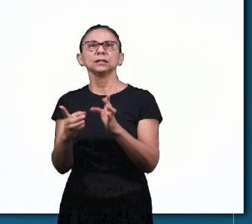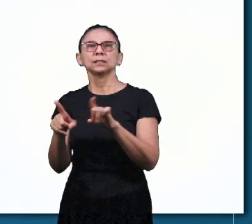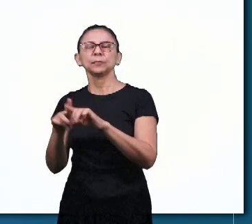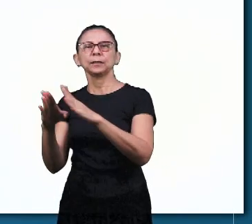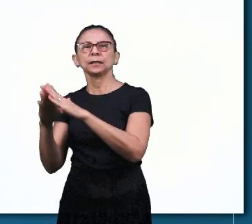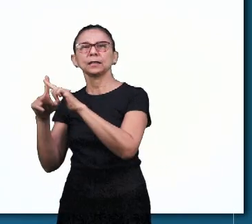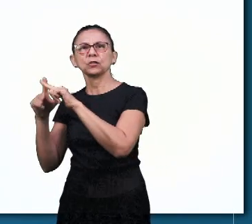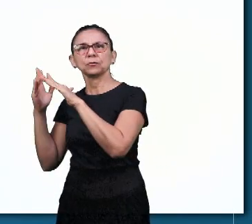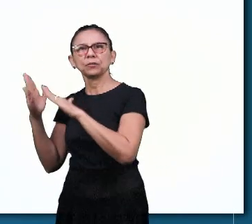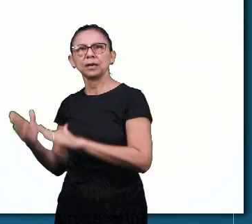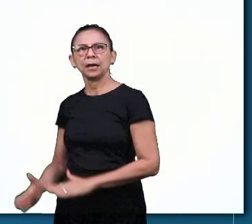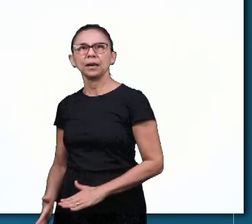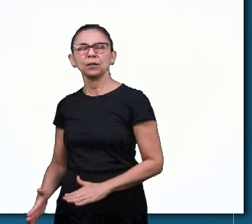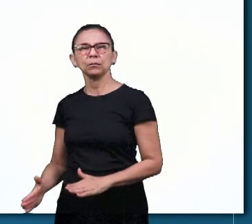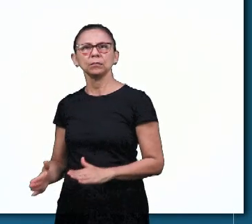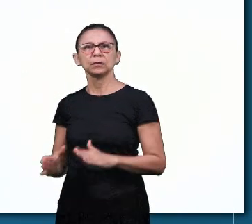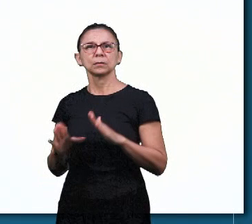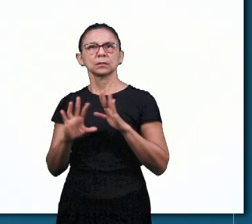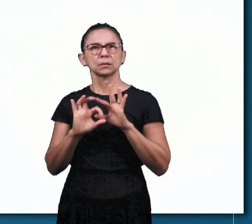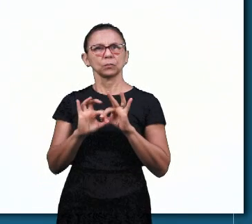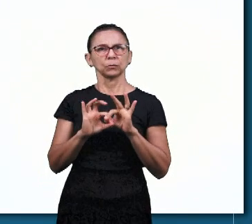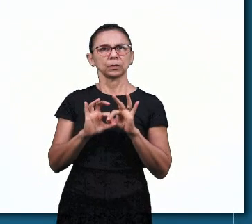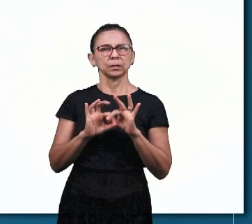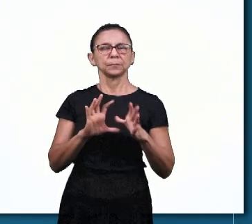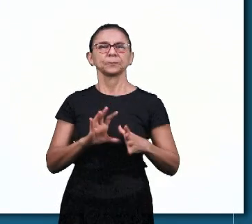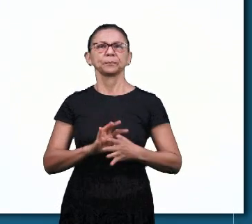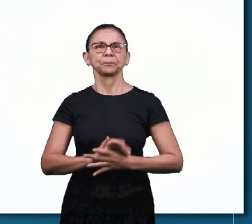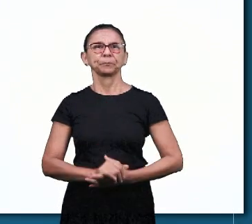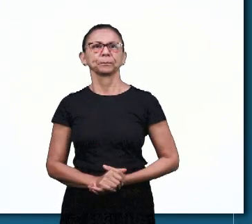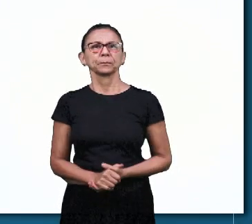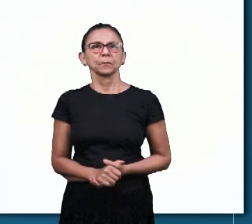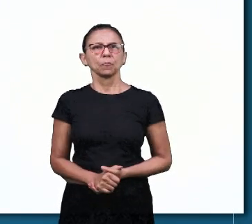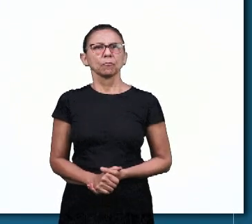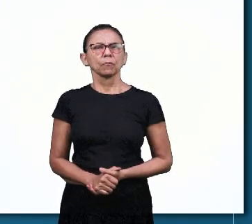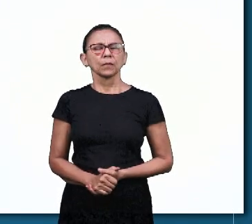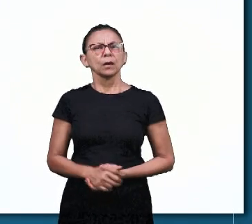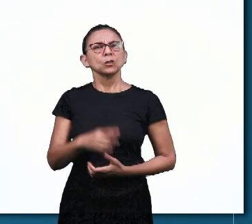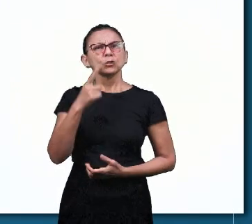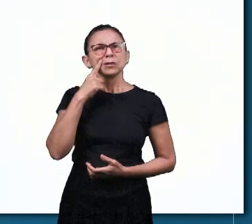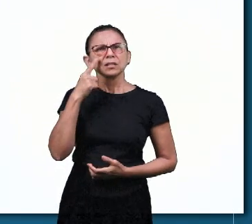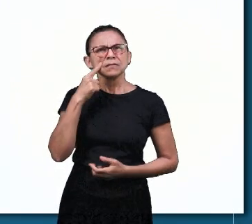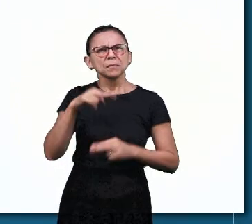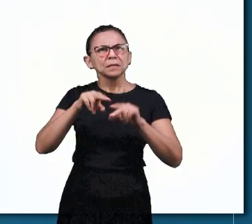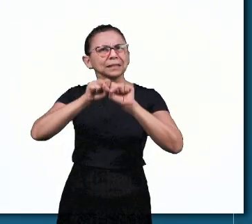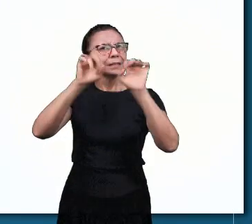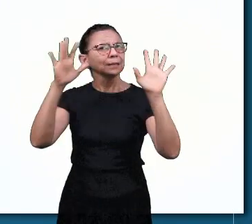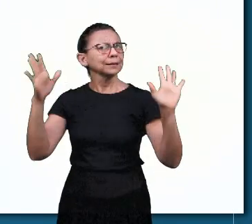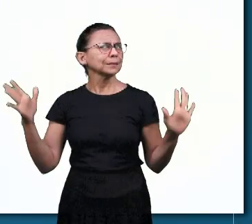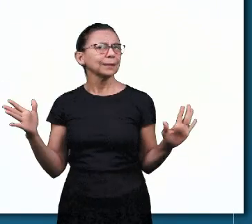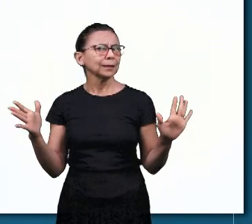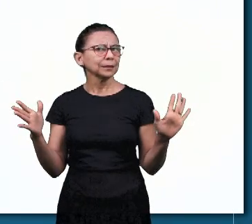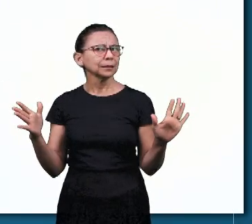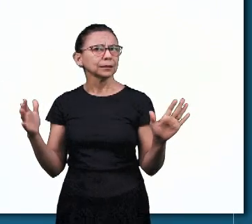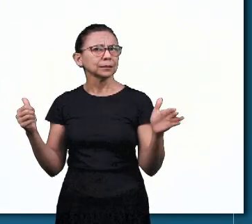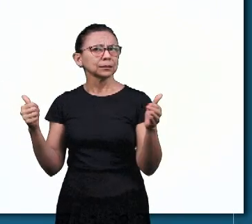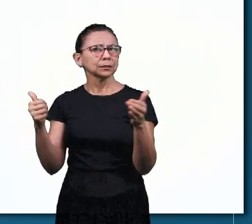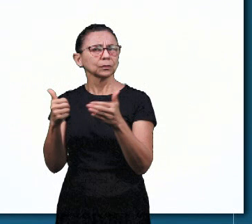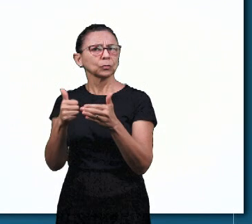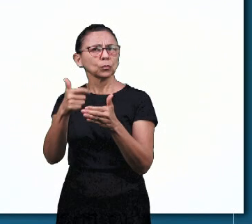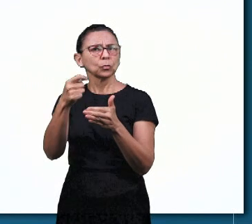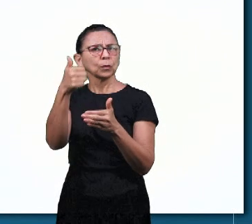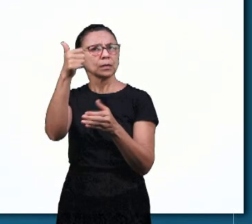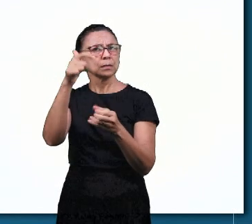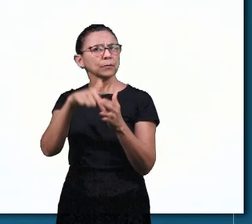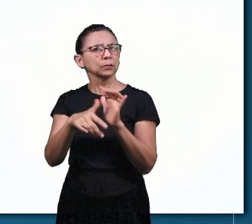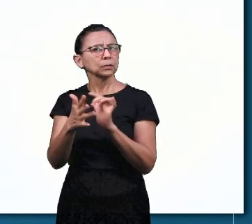et ensuite les résultats de cette apostasie vécue de manière si claire dans ce temps de la fin, retrouvée dans le